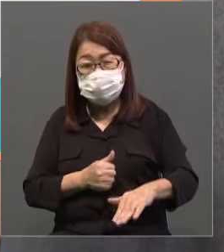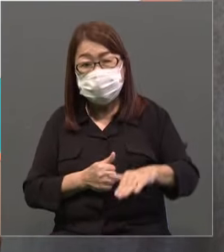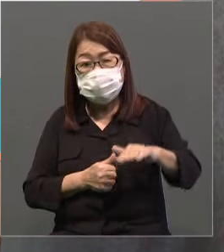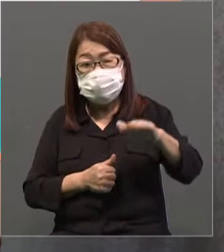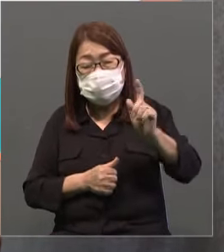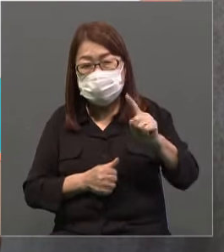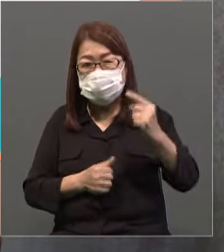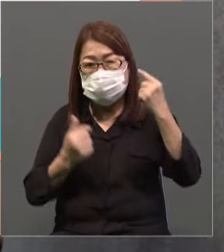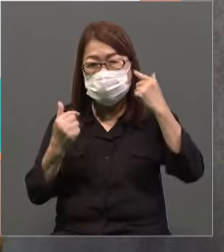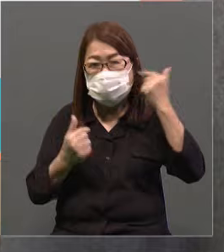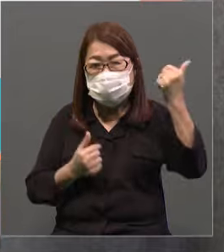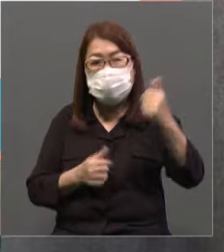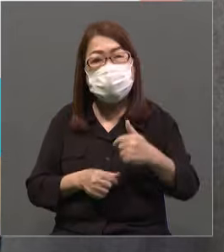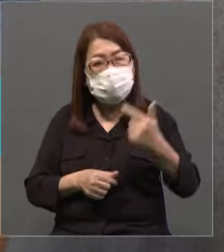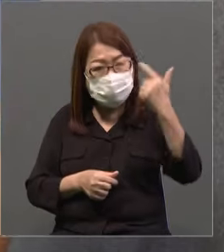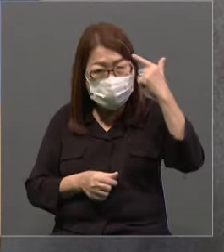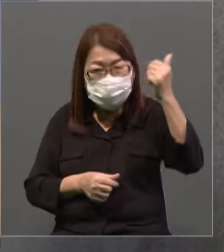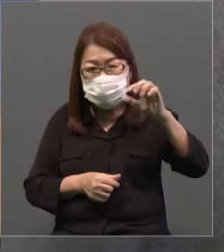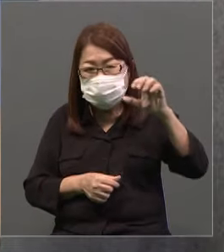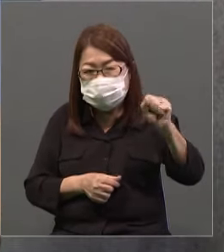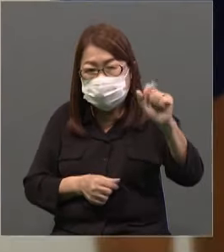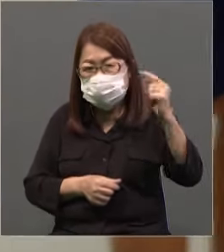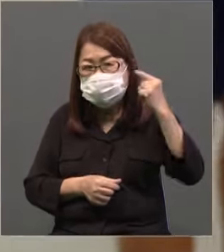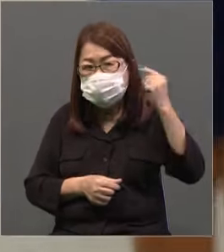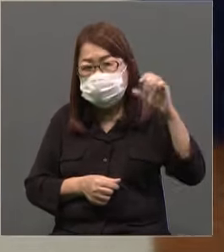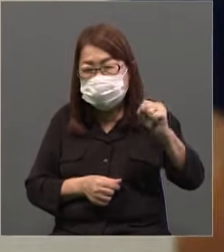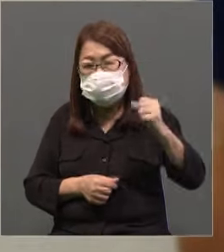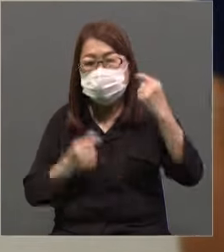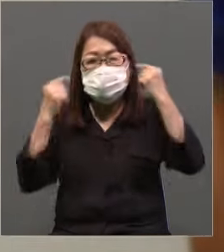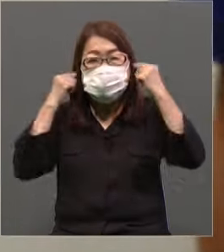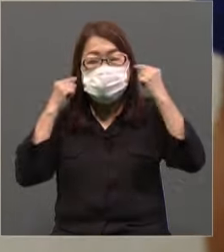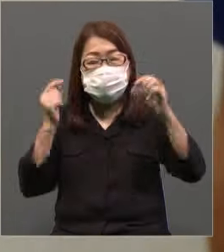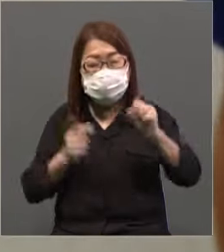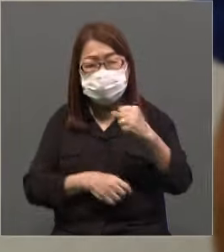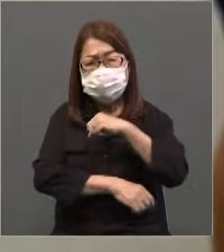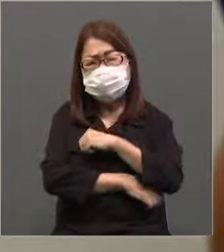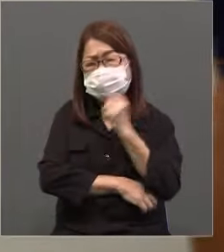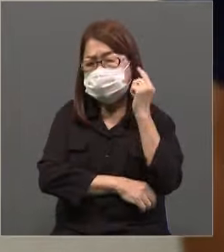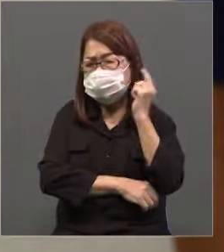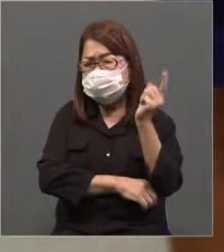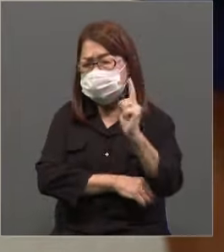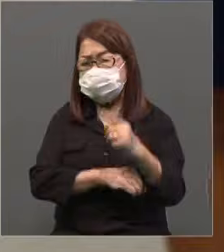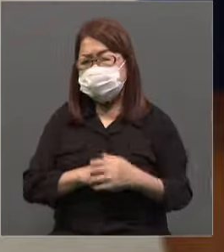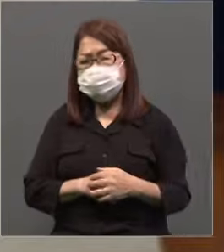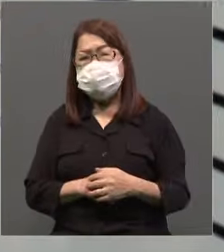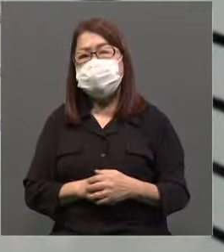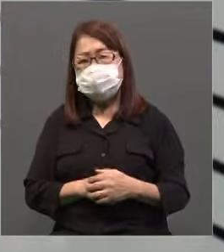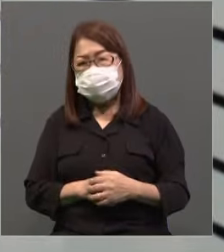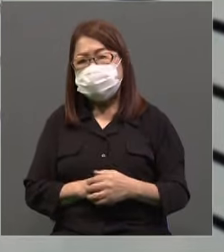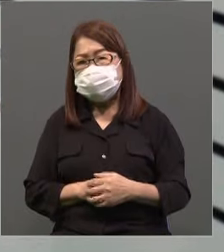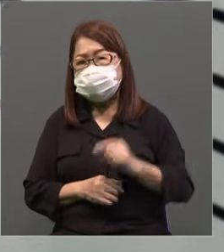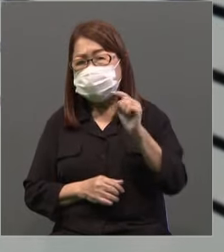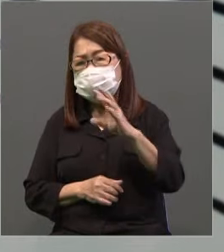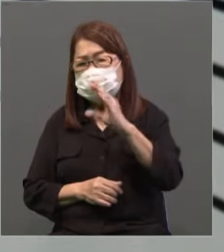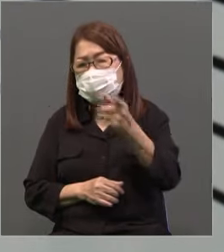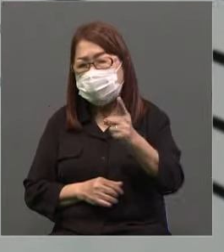ทักษะการฟังของเขาค่อนข้างจะดีก็คือแบบพิทที่หูเขาจะดีมากฟังก่อนฟังว่าคุณครูสั่งว่าทำอะไ